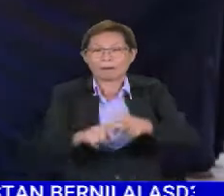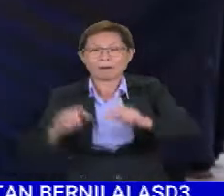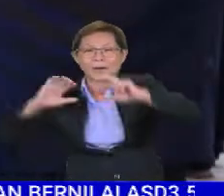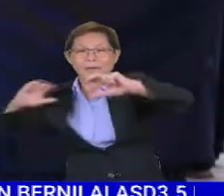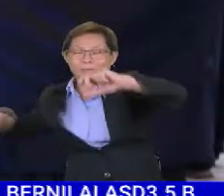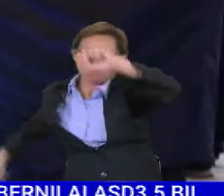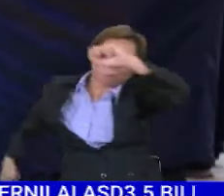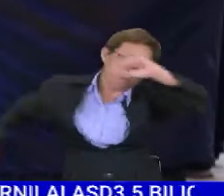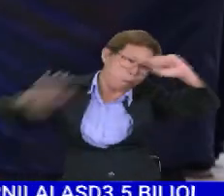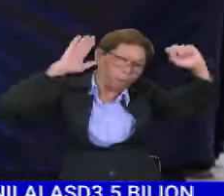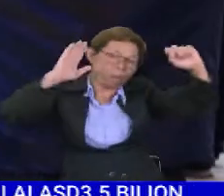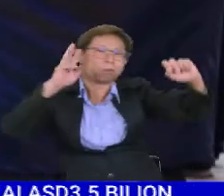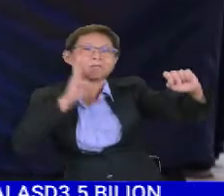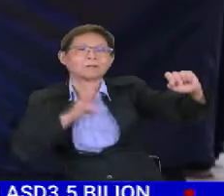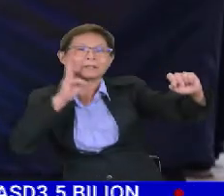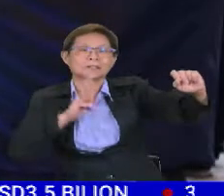lempar cakram wanita